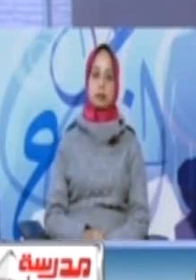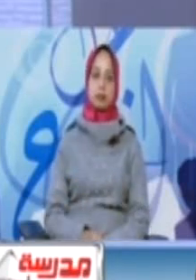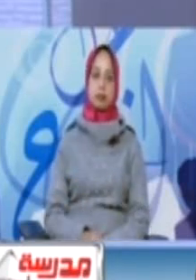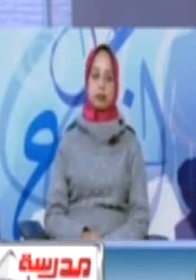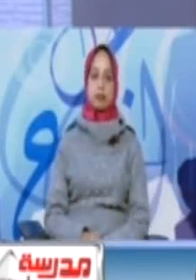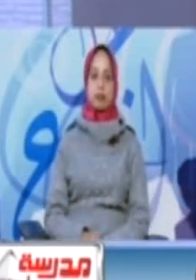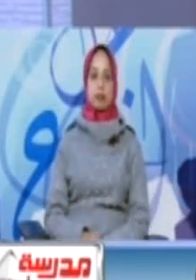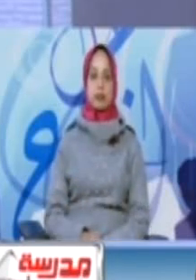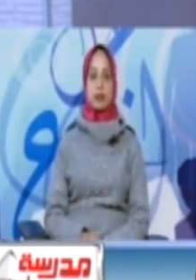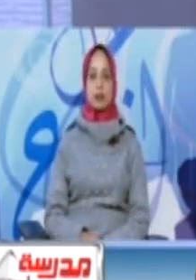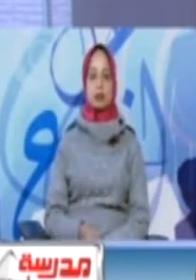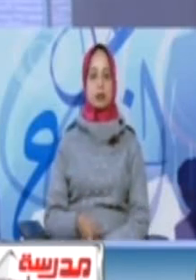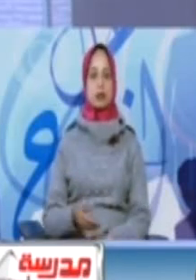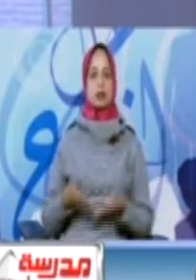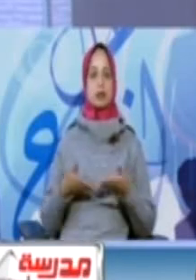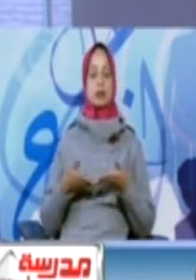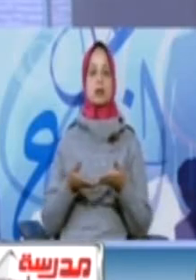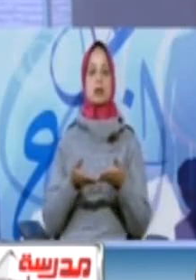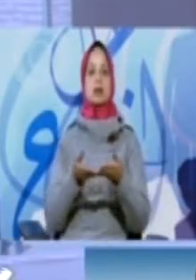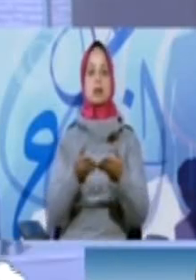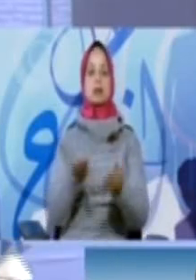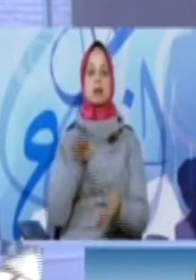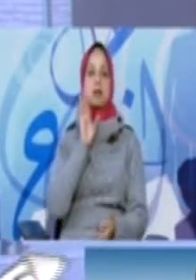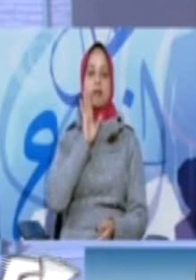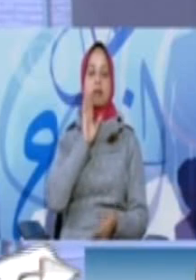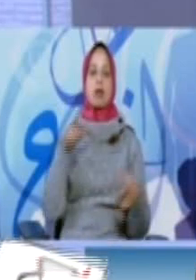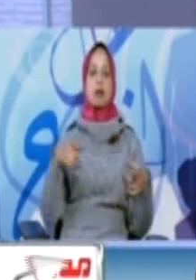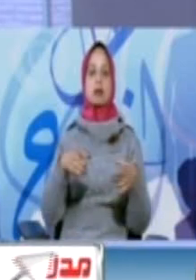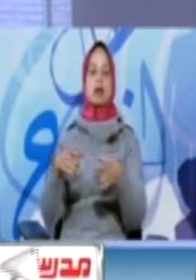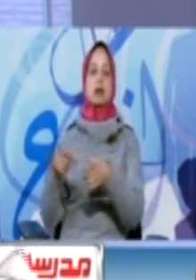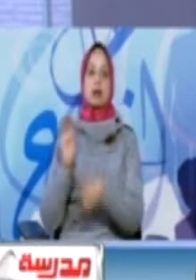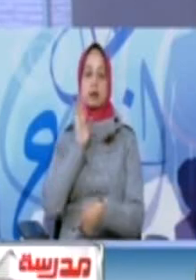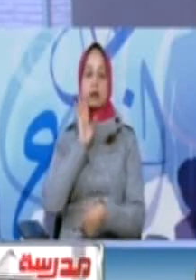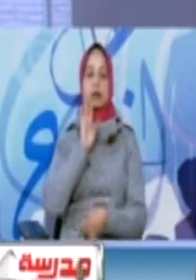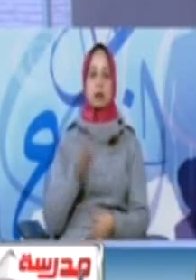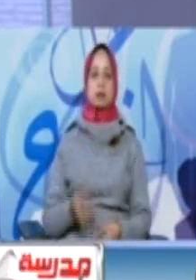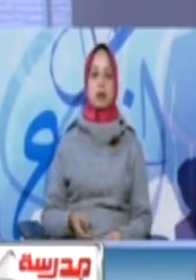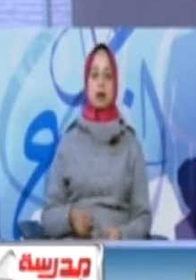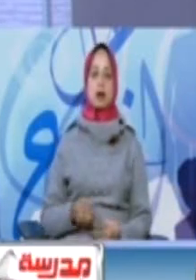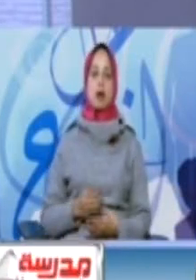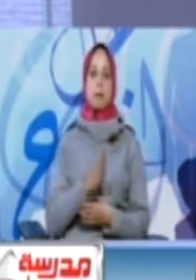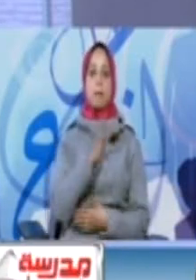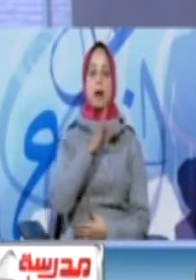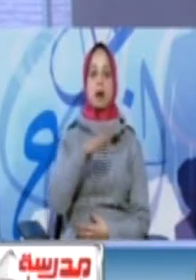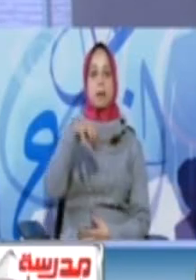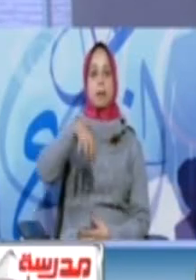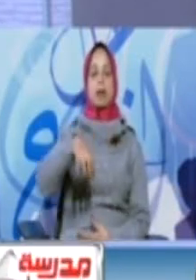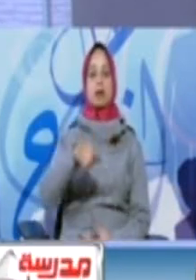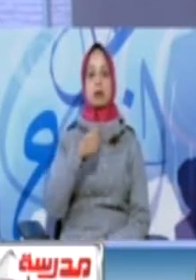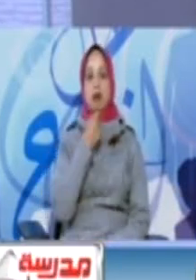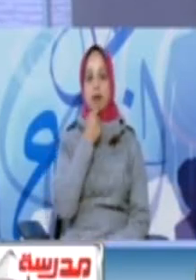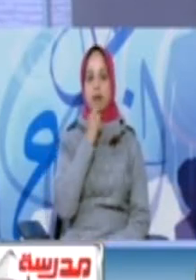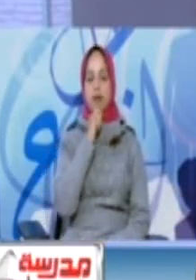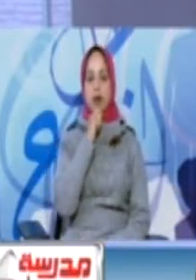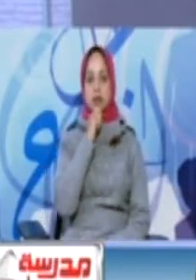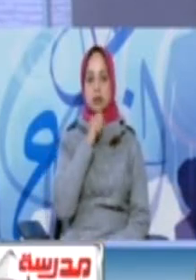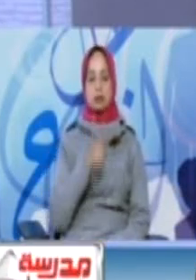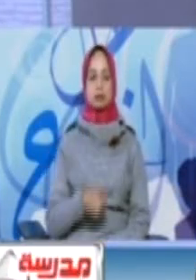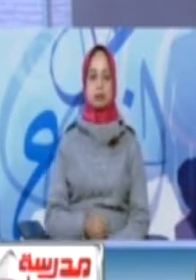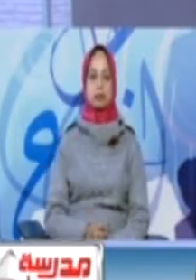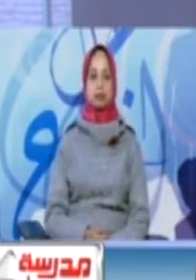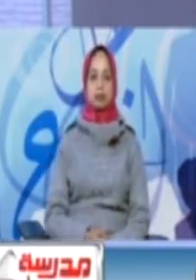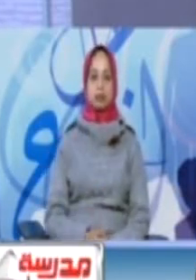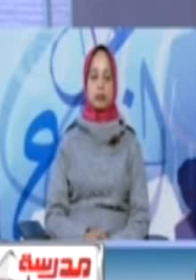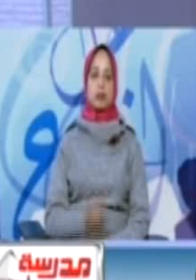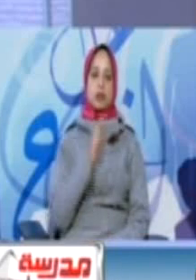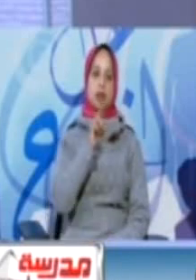برضه إرسال محمد علي البعثات الفرنسية إلى فرنسا. إلى فرنسا بالتالي، أنا بتكلم على فرنسا. إلى فرنسا. طب أوكي تمام. كان